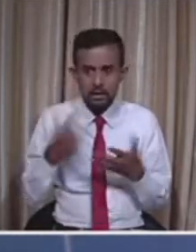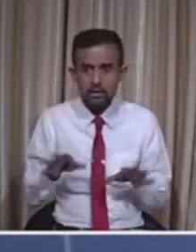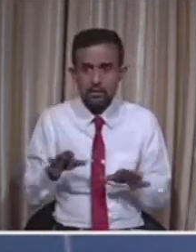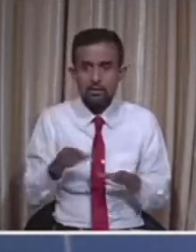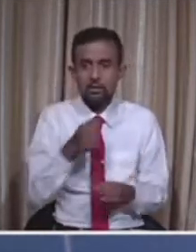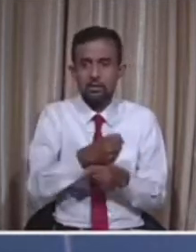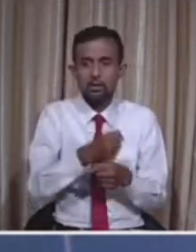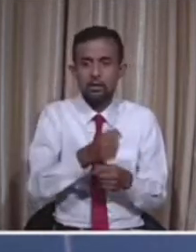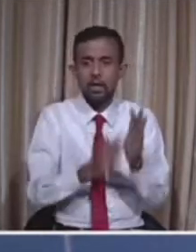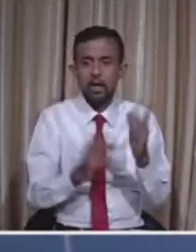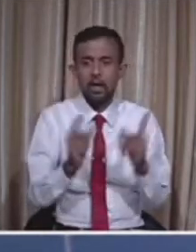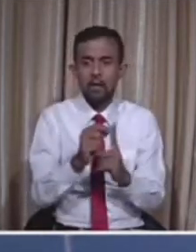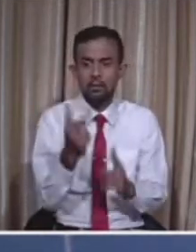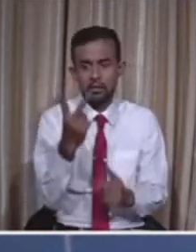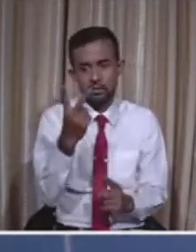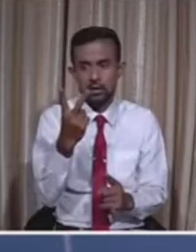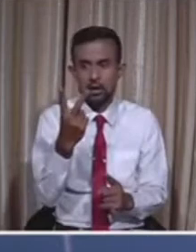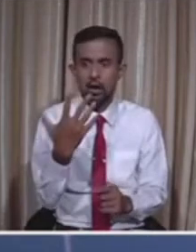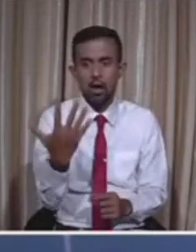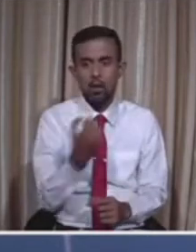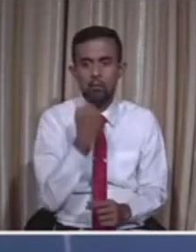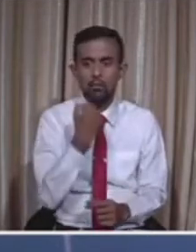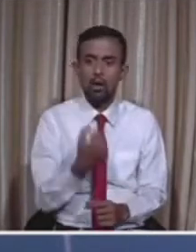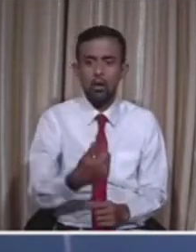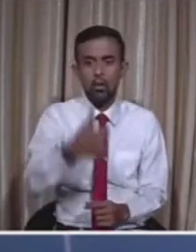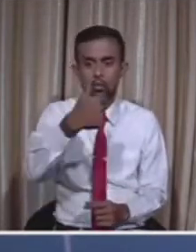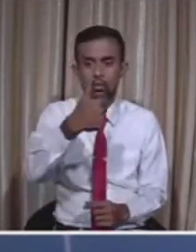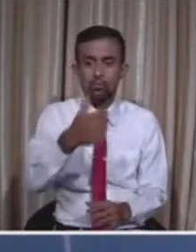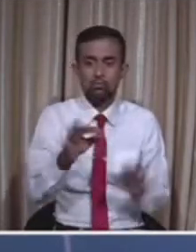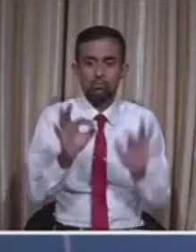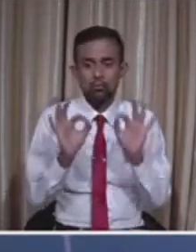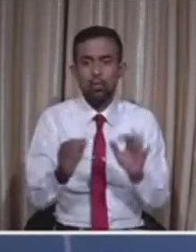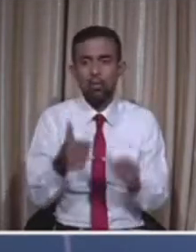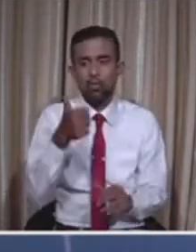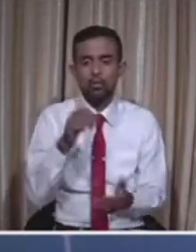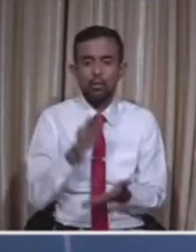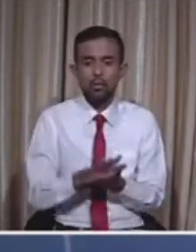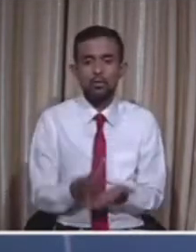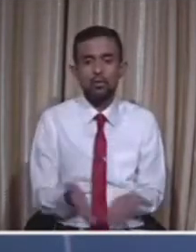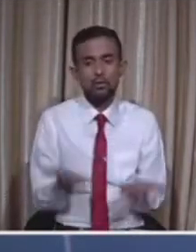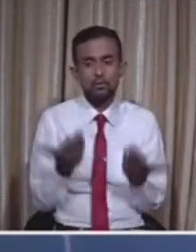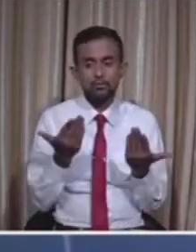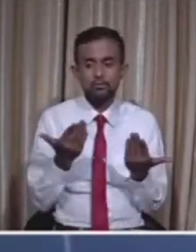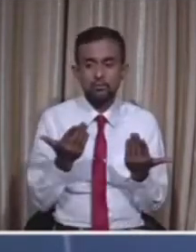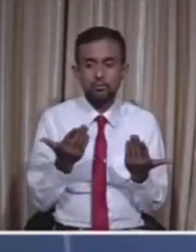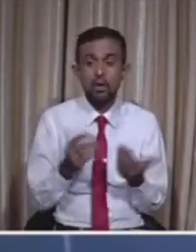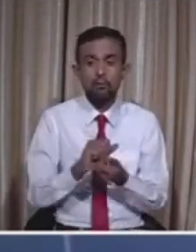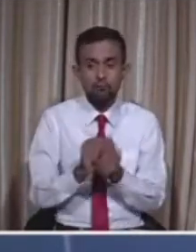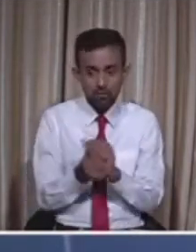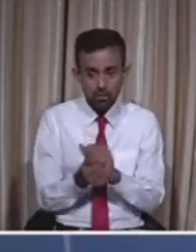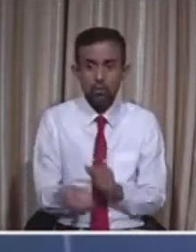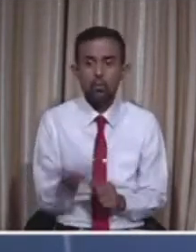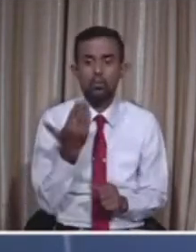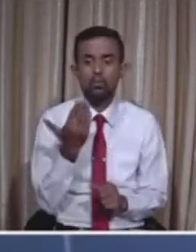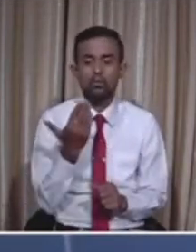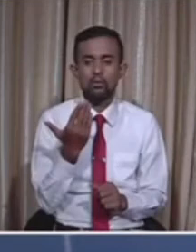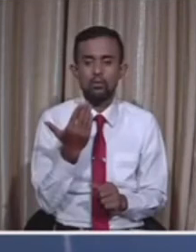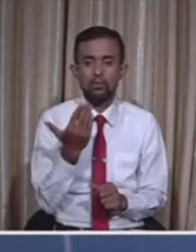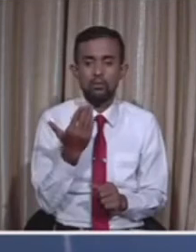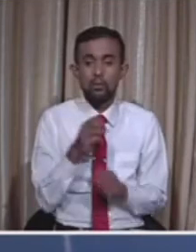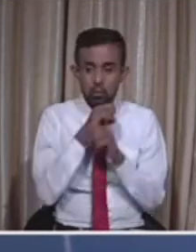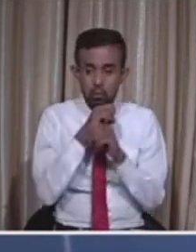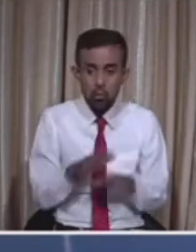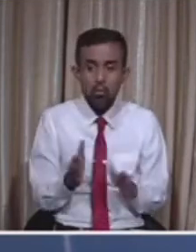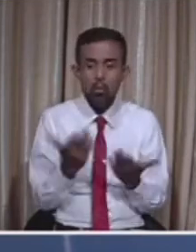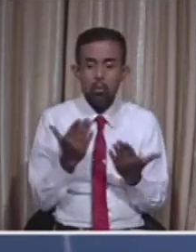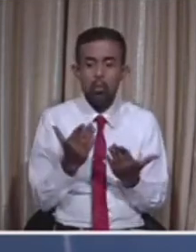ආණ්ඩුවේ ඇමතිකම් දෙකුත් ලැබිලා තියෙනවා. ඒක හොඳයි, බොහොම හොඳයි, අපි සතුටු වෙනවා. ඒ වෙනස ඕනේ. ඒ හික්මීම ඕනේ.